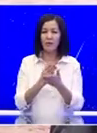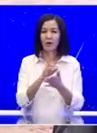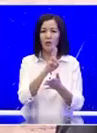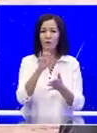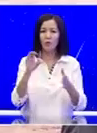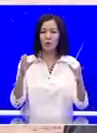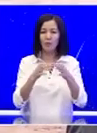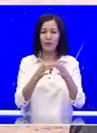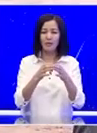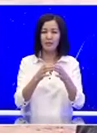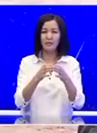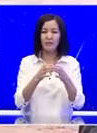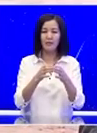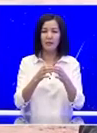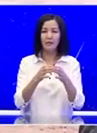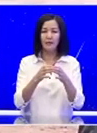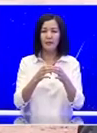Отаннан